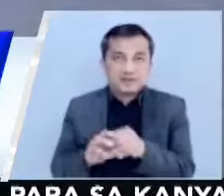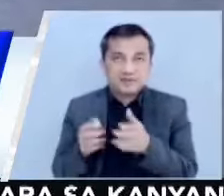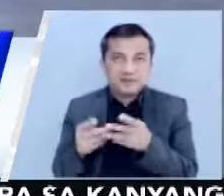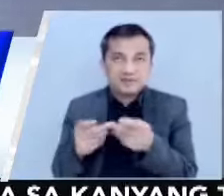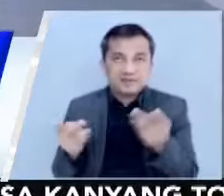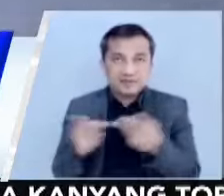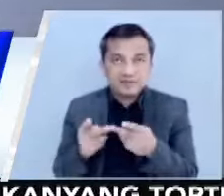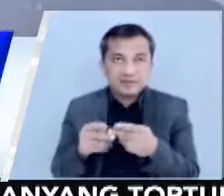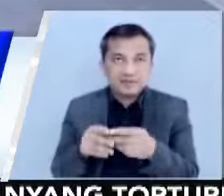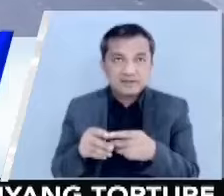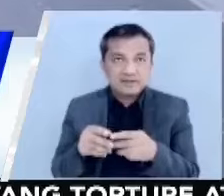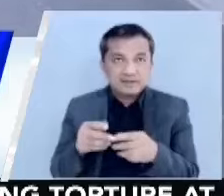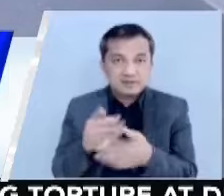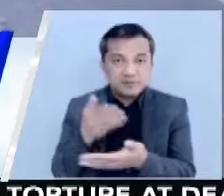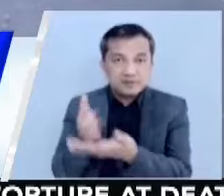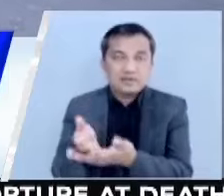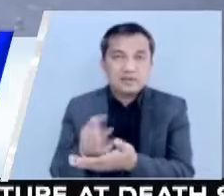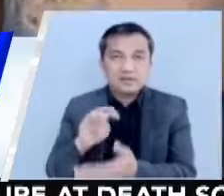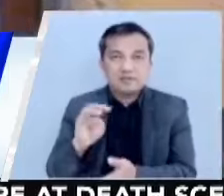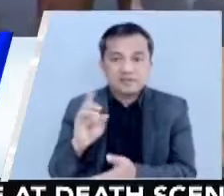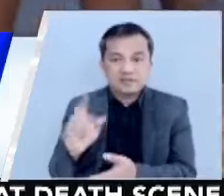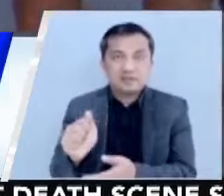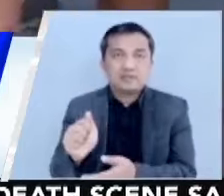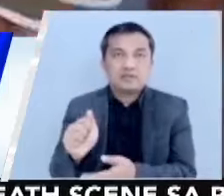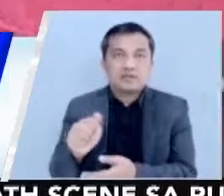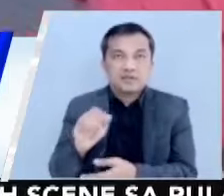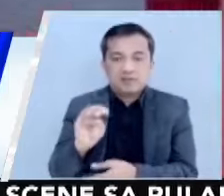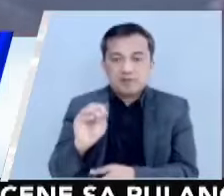ng MMDA, ang mga mabuhay lanes